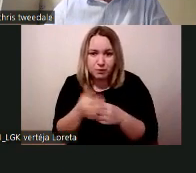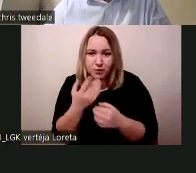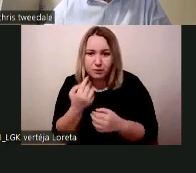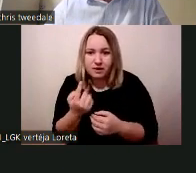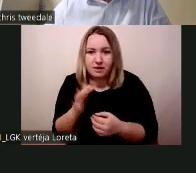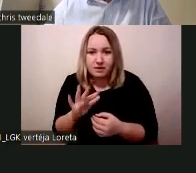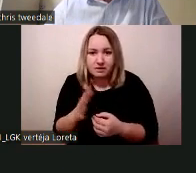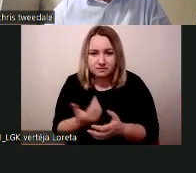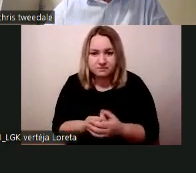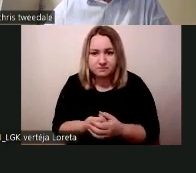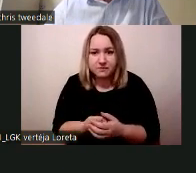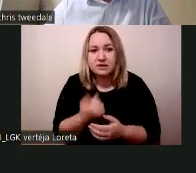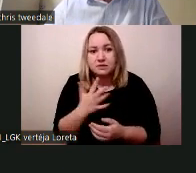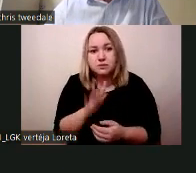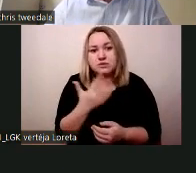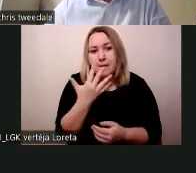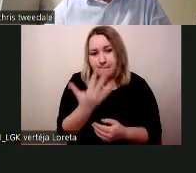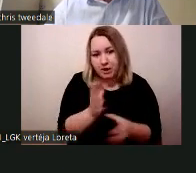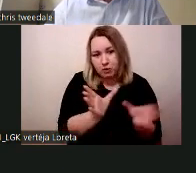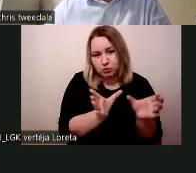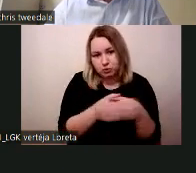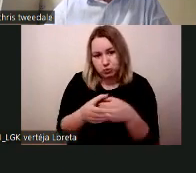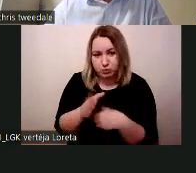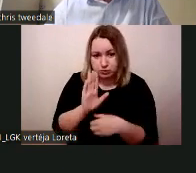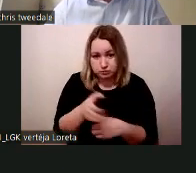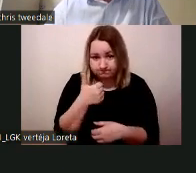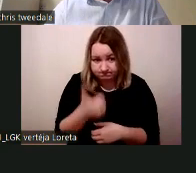Tai tada penkias grupės, gerai?